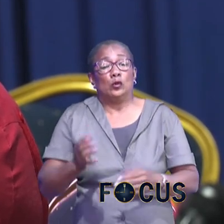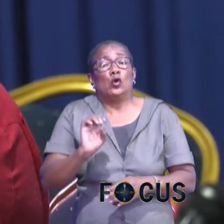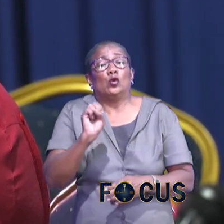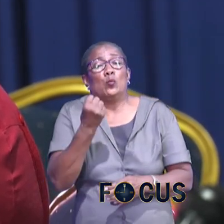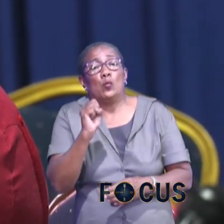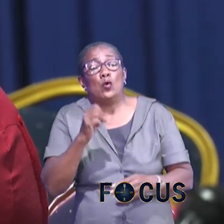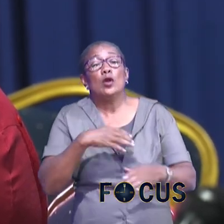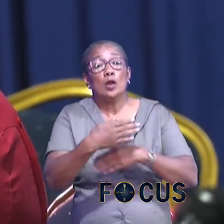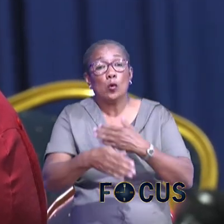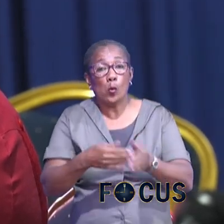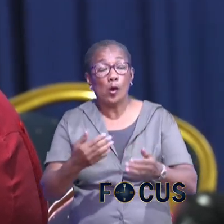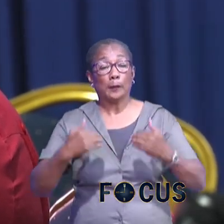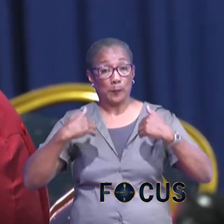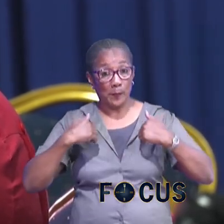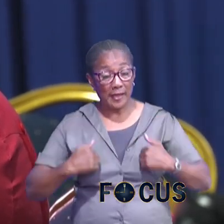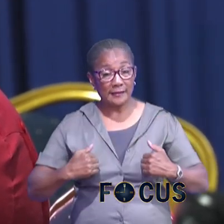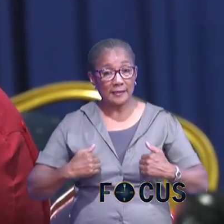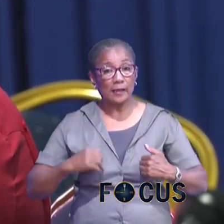moeilijker wordt voor mensen om